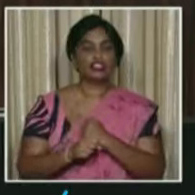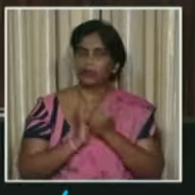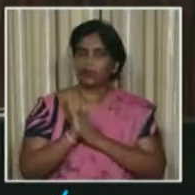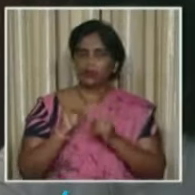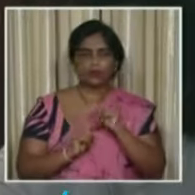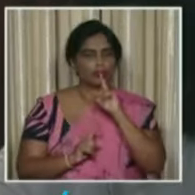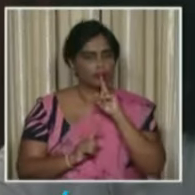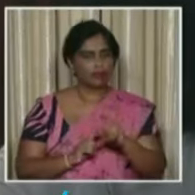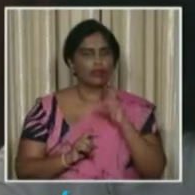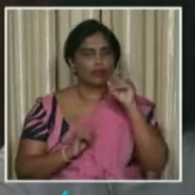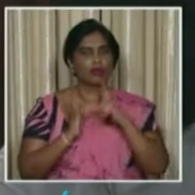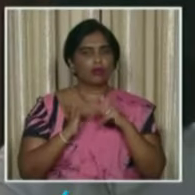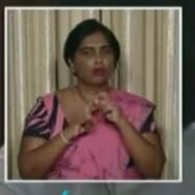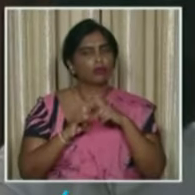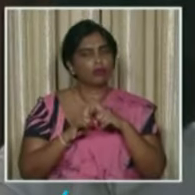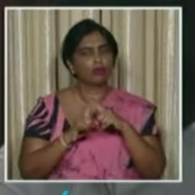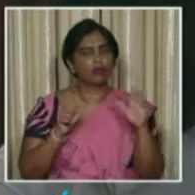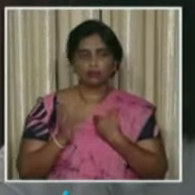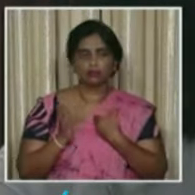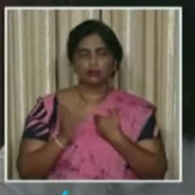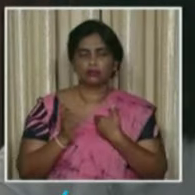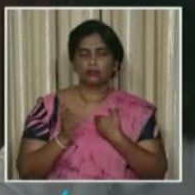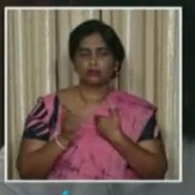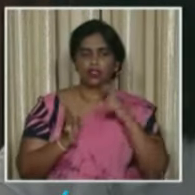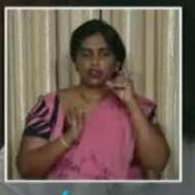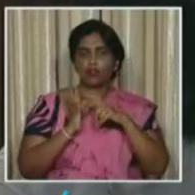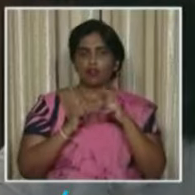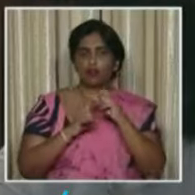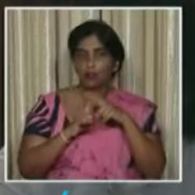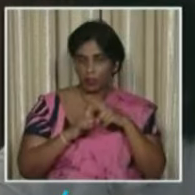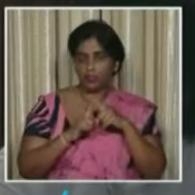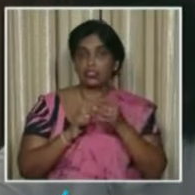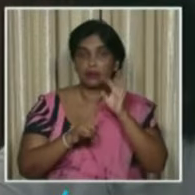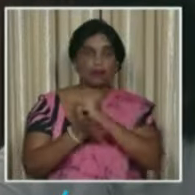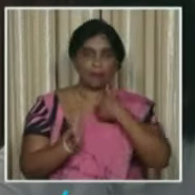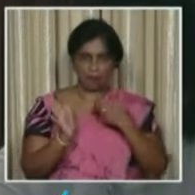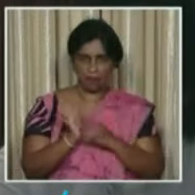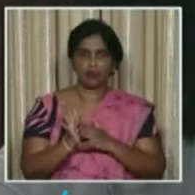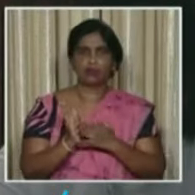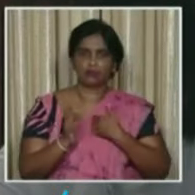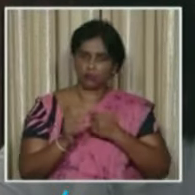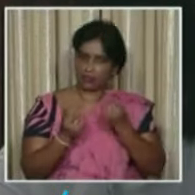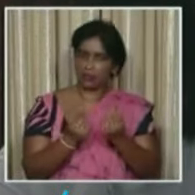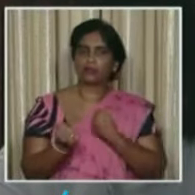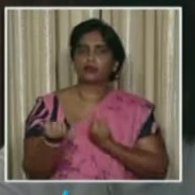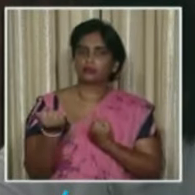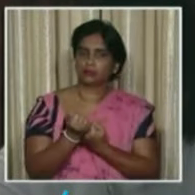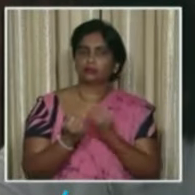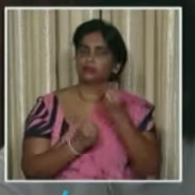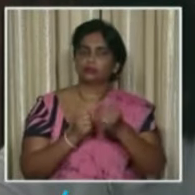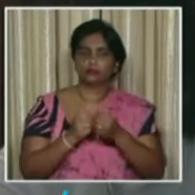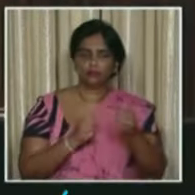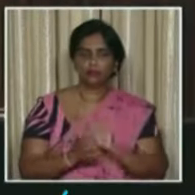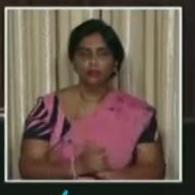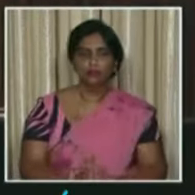වෙන්නේ නෑ. කෝප් එකට මේකට සම්පූර්ණ පූර්ණ බලය තියෙනවා. දැන් කෝප් එකේ සභාපතිතුමාට මම කෝප් එකේ සමාජිකයෙක් විදියට අපි ඉතා ඉක්මනින් කරලා ඒ පිළිබඳව කටයුතු කරා.